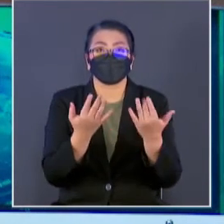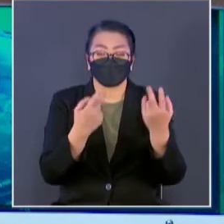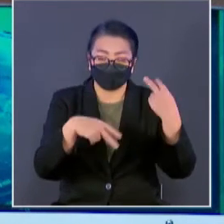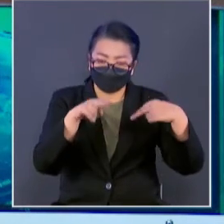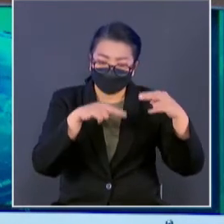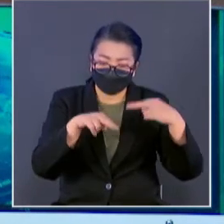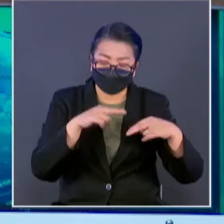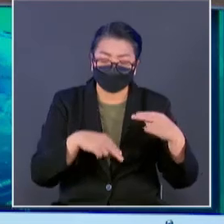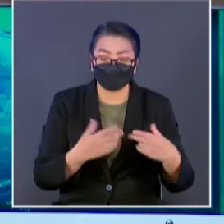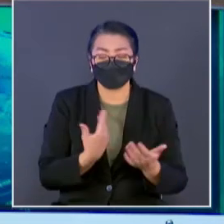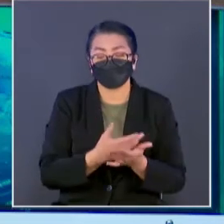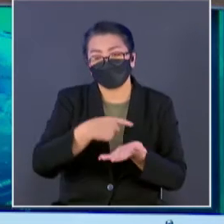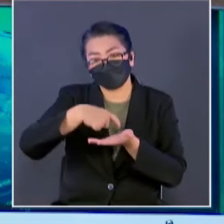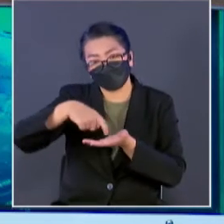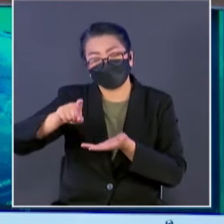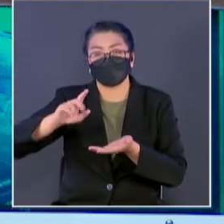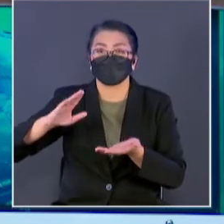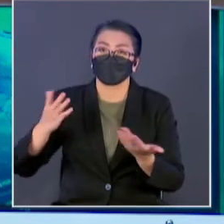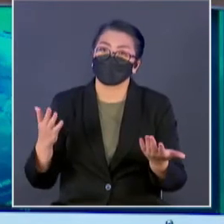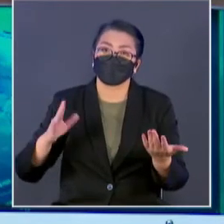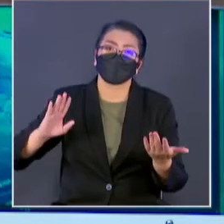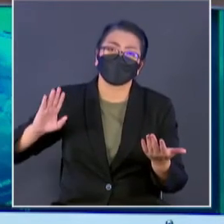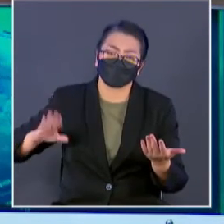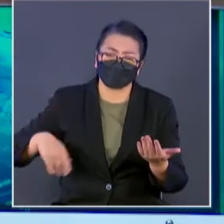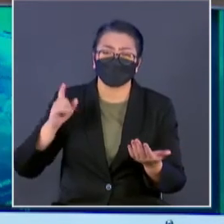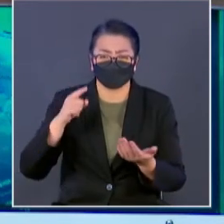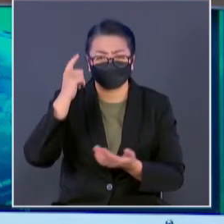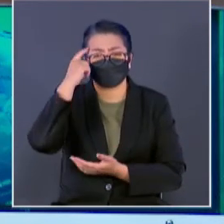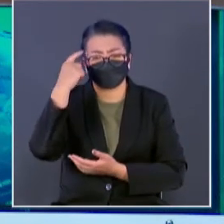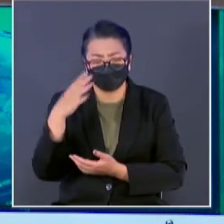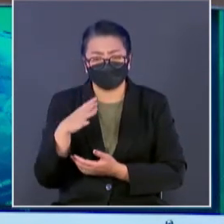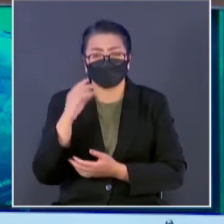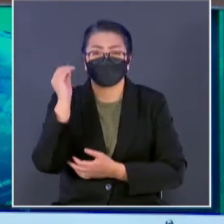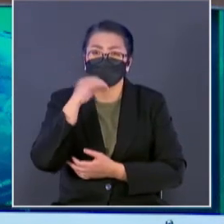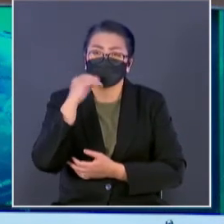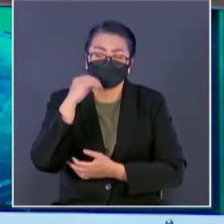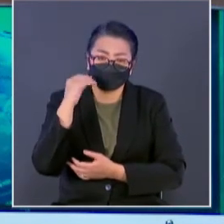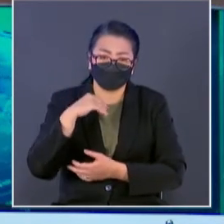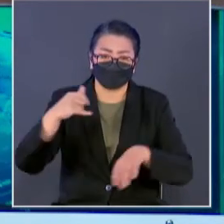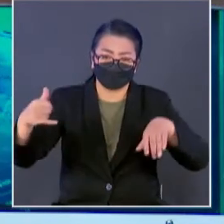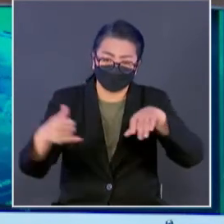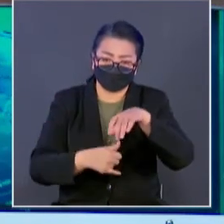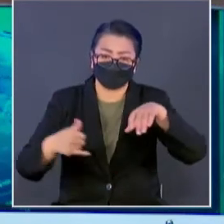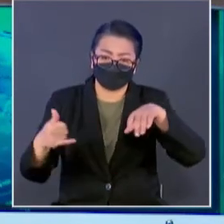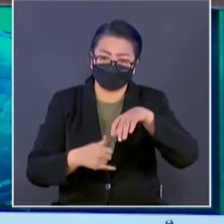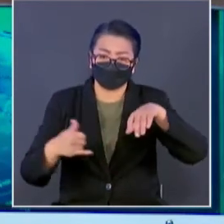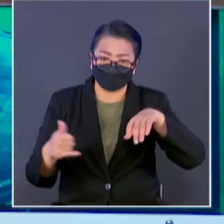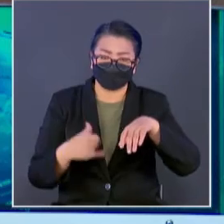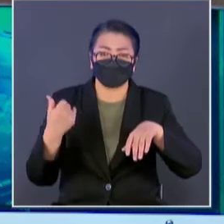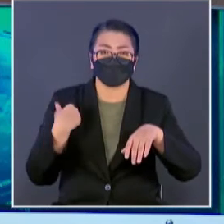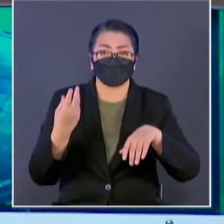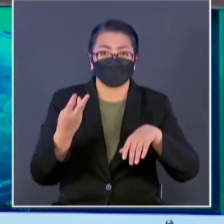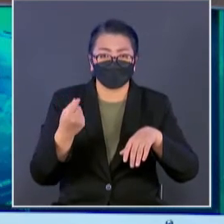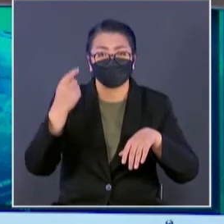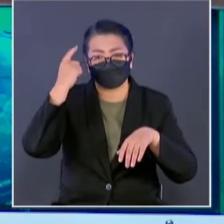หน่อยนะครับแต่จริงๆแล้วเรื่องนี้เนี่ยรู้อยู่แล้วนะจำนวนที่เขารายงานกันทุกวันที่มีการเข้าฮอสพิทอลเนี่ยน่าจะ